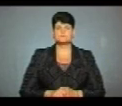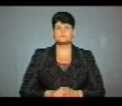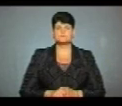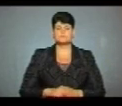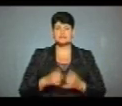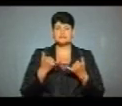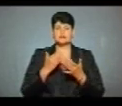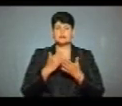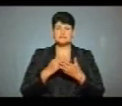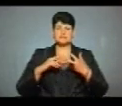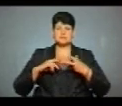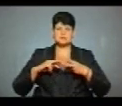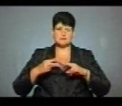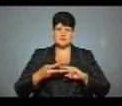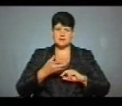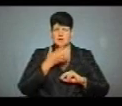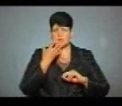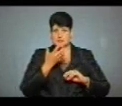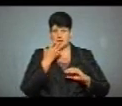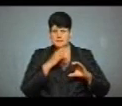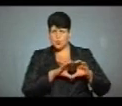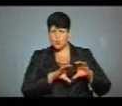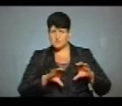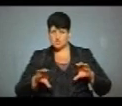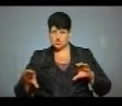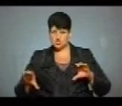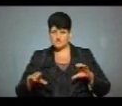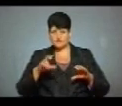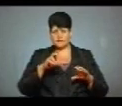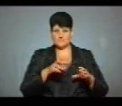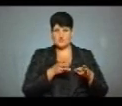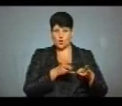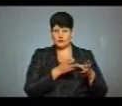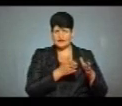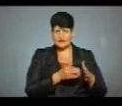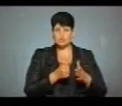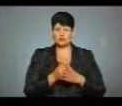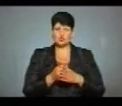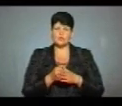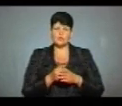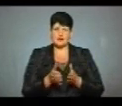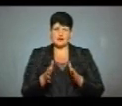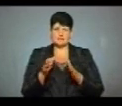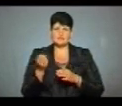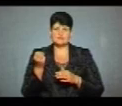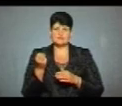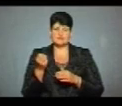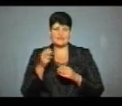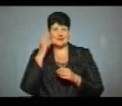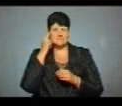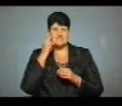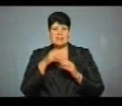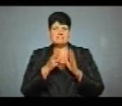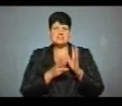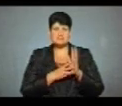Зараз йде заміна тепломережі від котельні і до камери 13-ї, 21-ї по вулиці Київська,